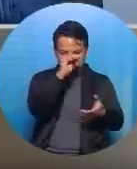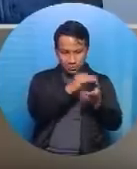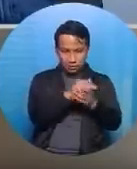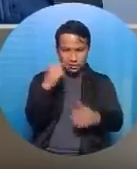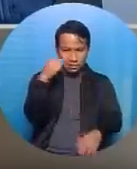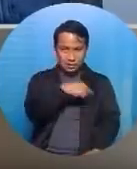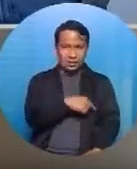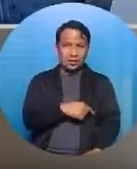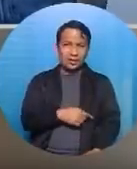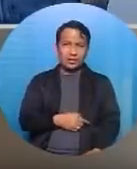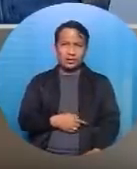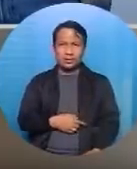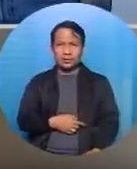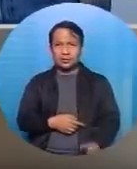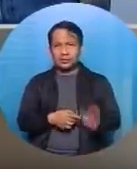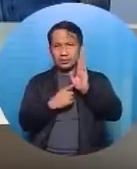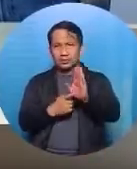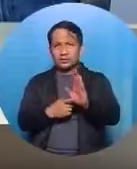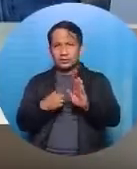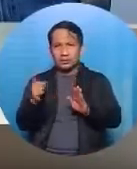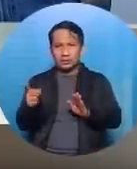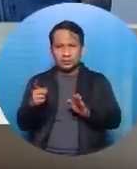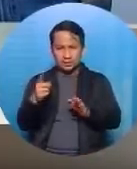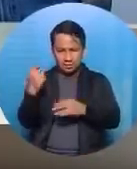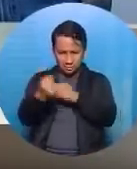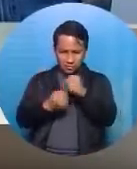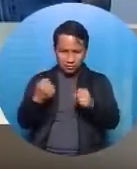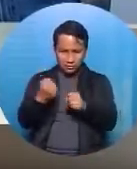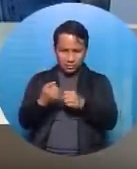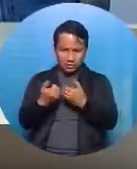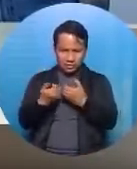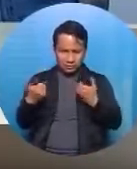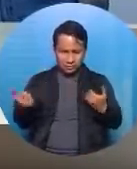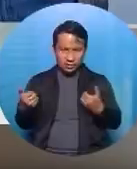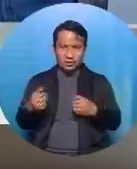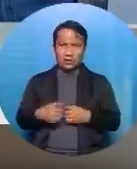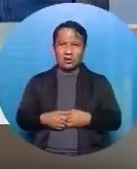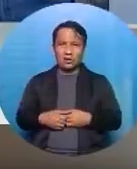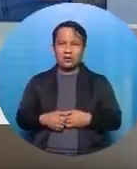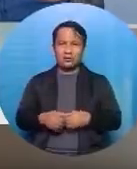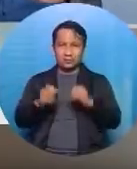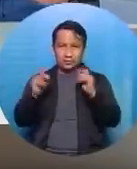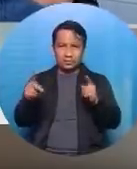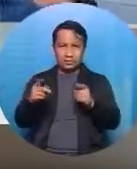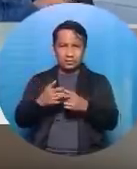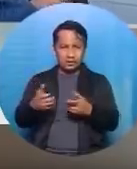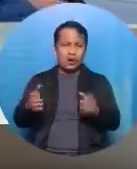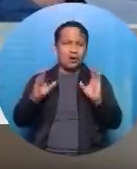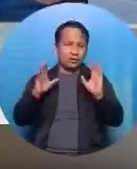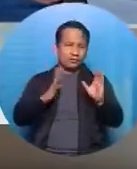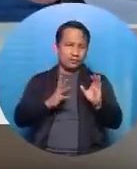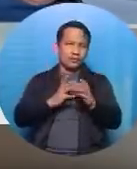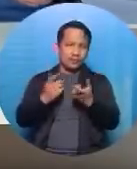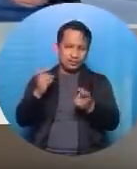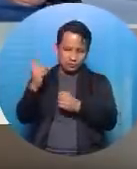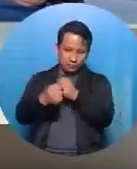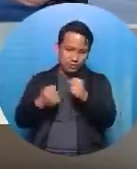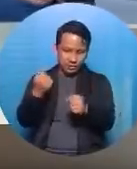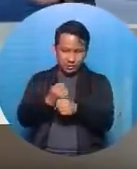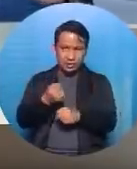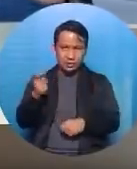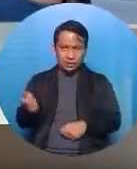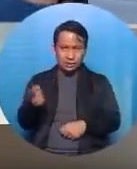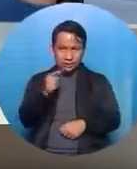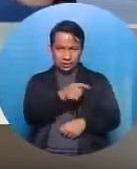nungalingan po yan, marami po makakapagpatunay yan na isang taon na po mahigit kaming wala niyan. Okay, sige. Wala na po kayo ng inyong mister. Isang taon na mahigit